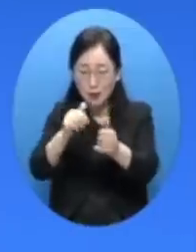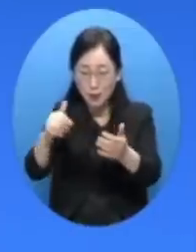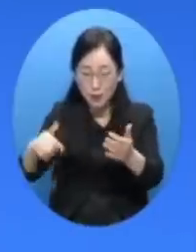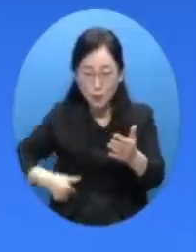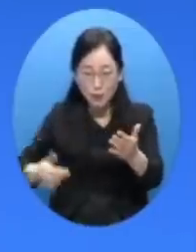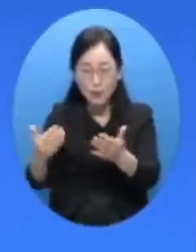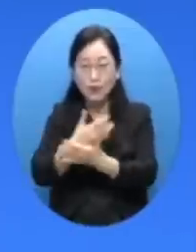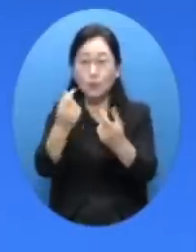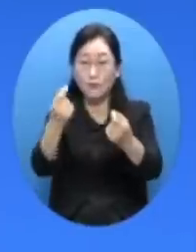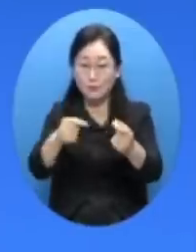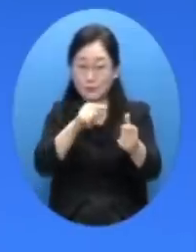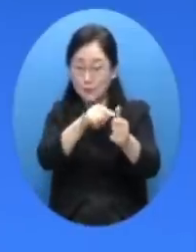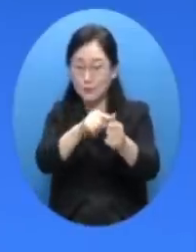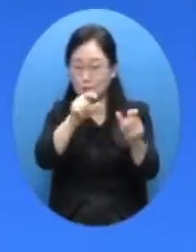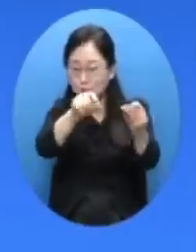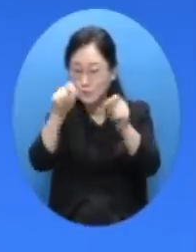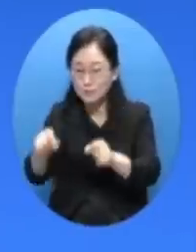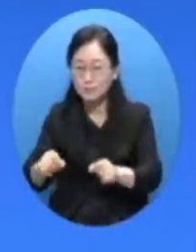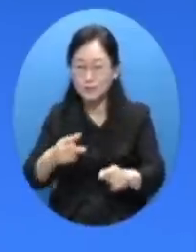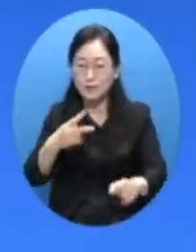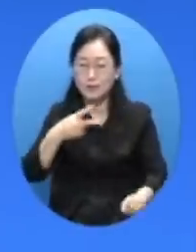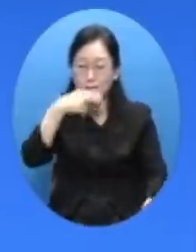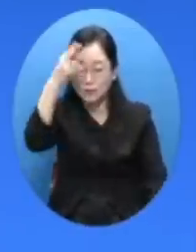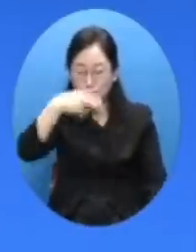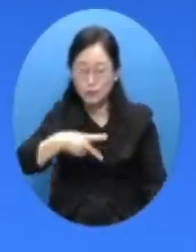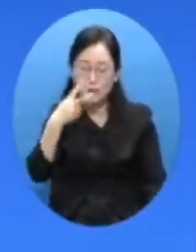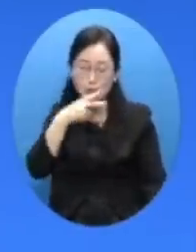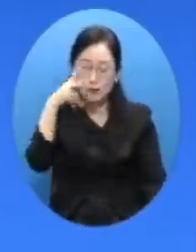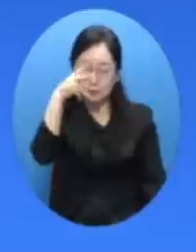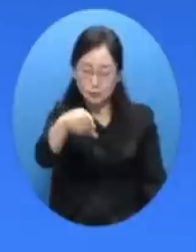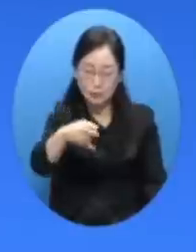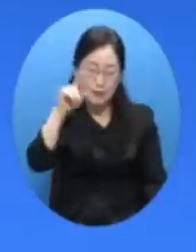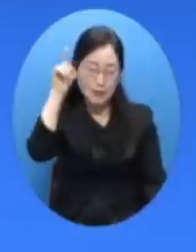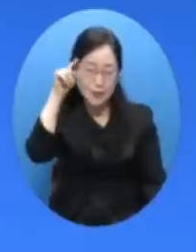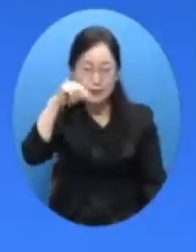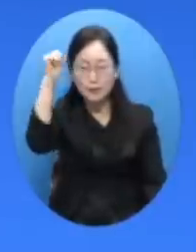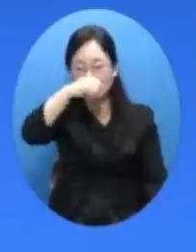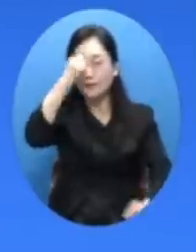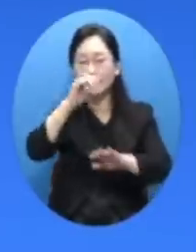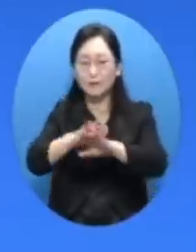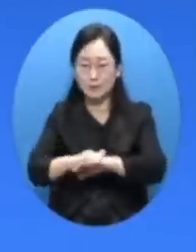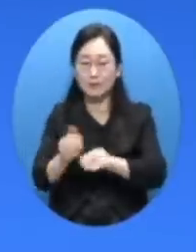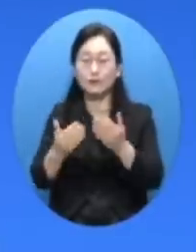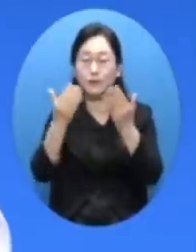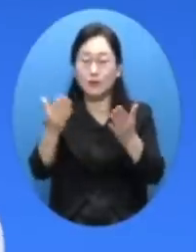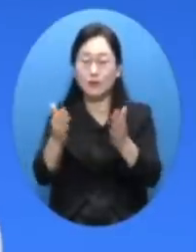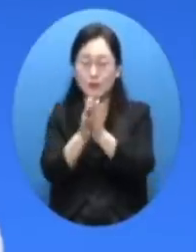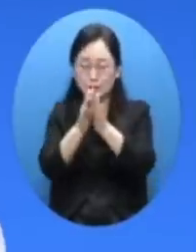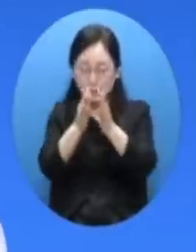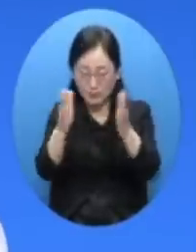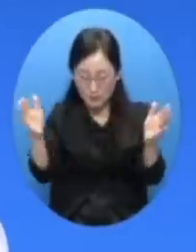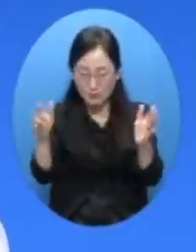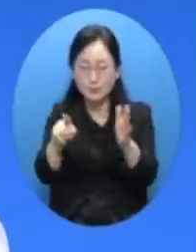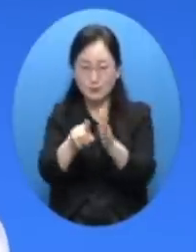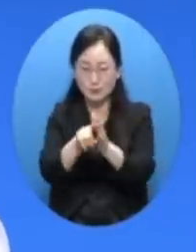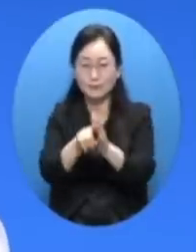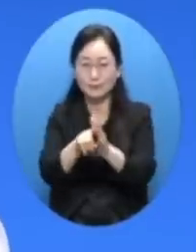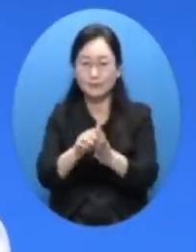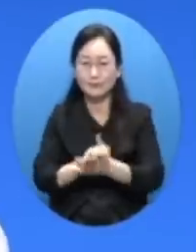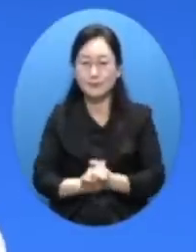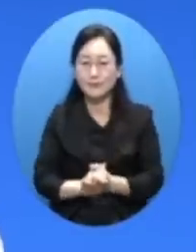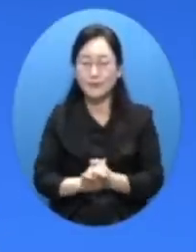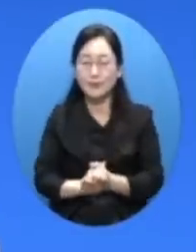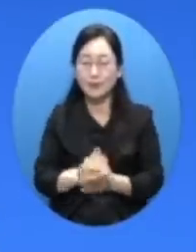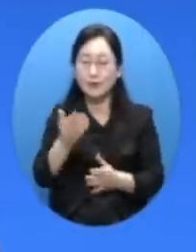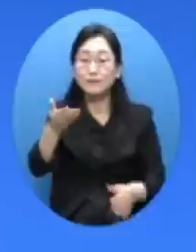끊고 매일같이 새벽 예배나 기도하면서 본격적인 신앙생활을 하게 됩니다.